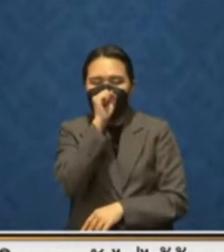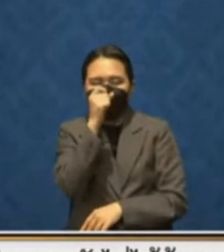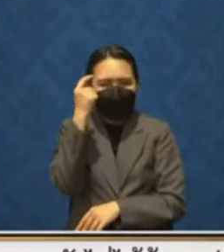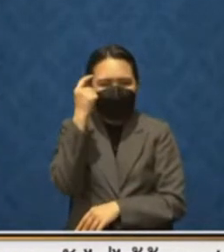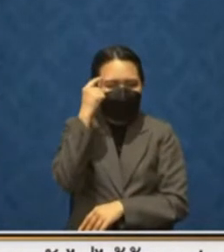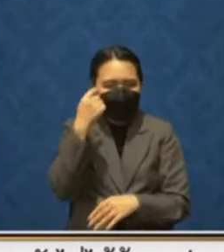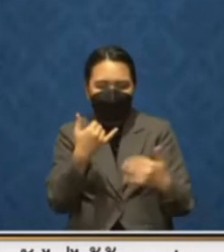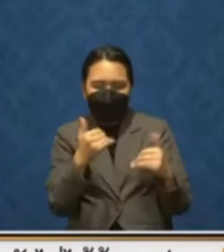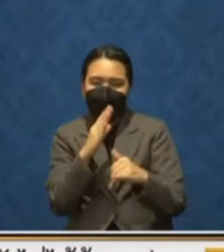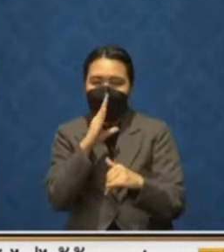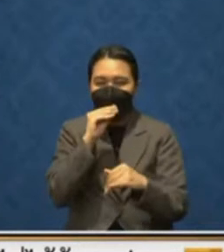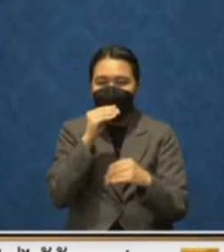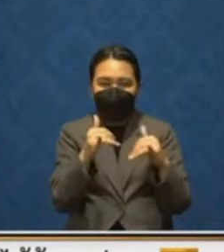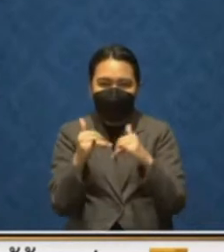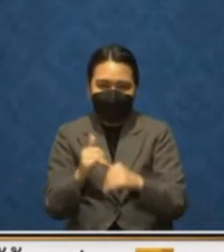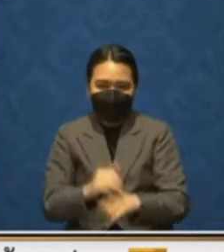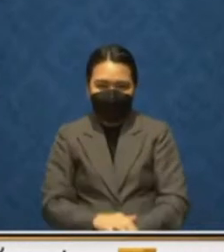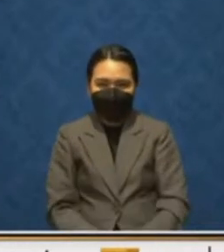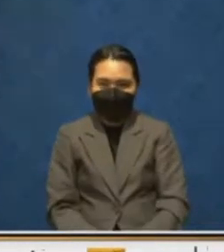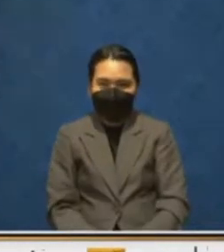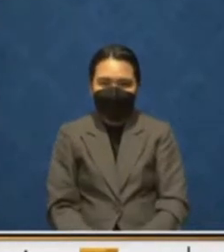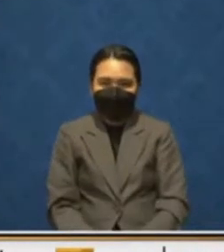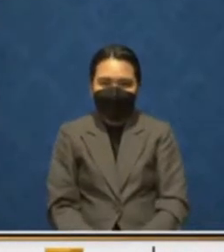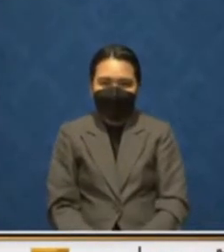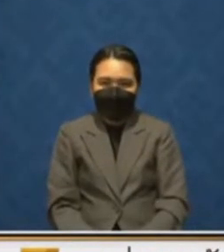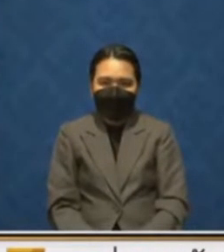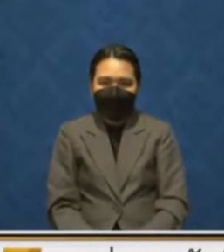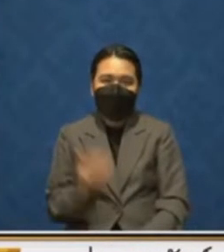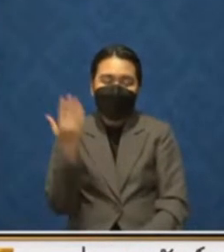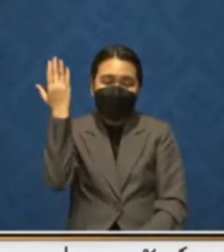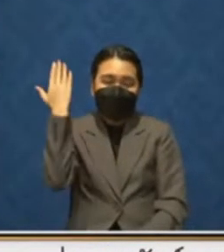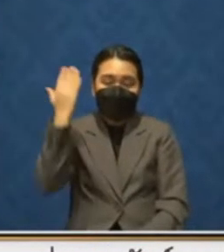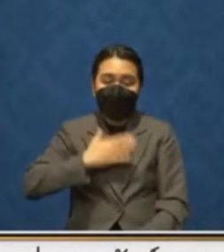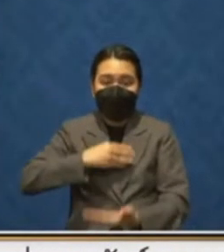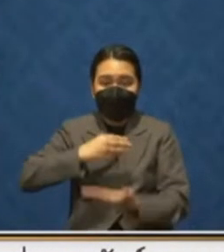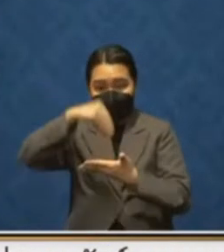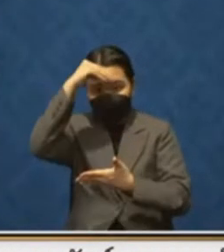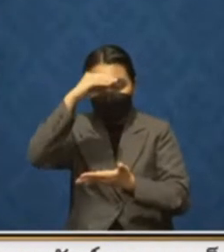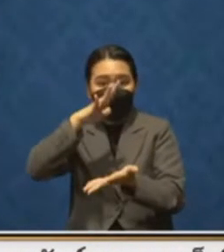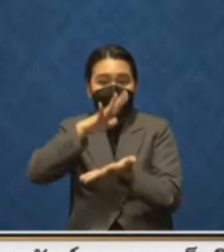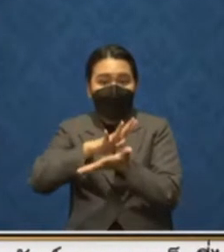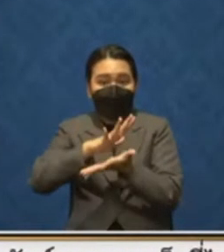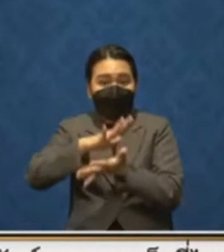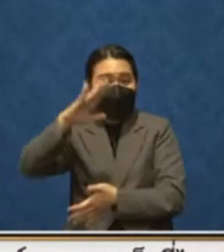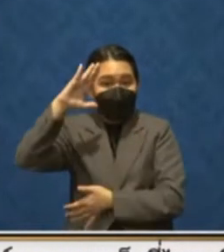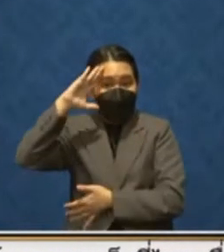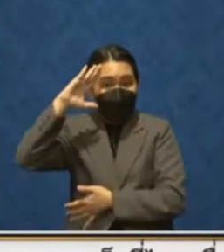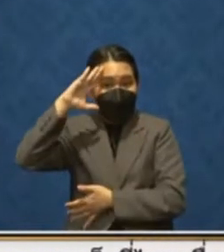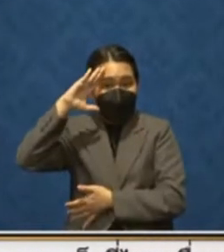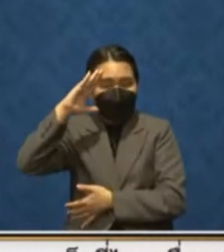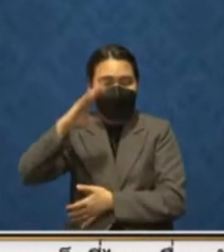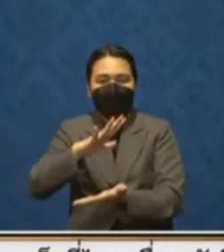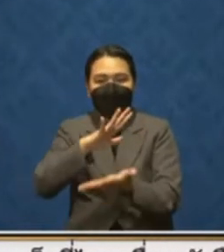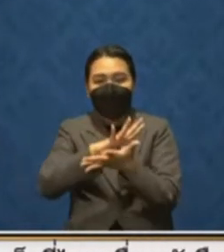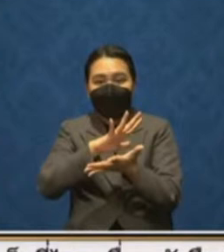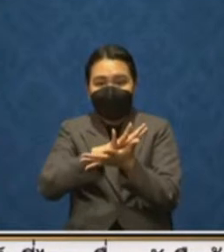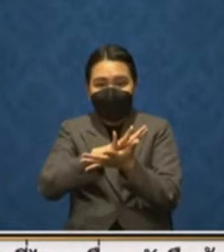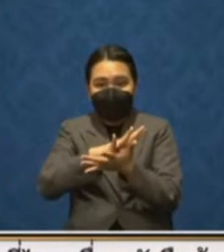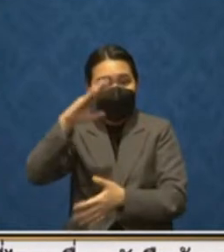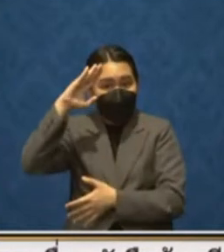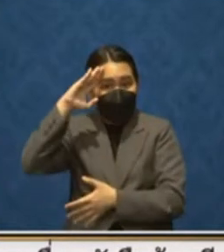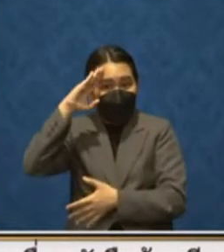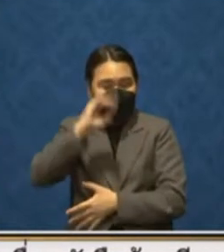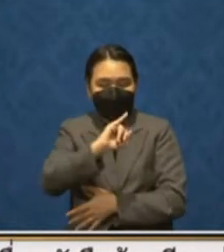นะครับอ่ะแต่สมัยผมเรียนโรงเรียนเตรียมทหารระบอบโรงเรียนนายร้อยจปรเหรียญ